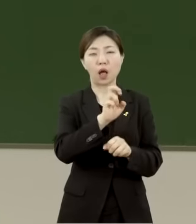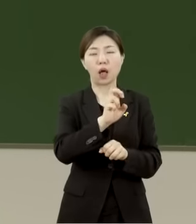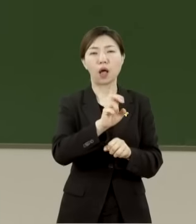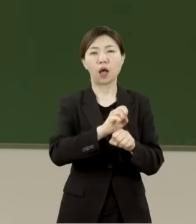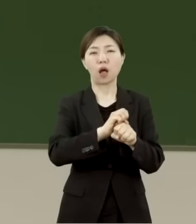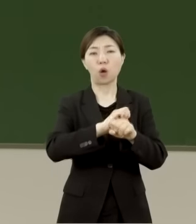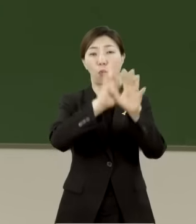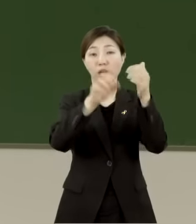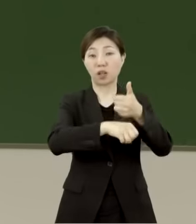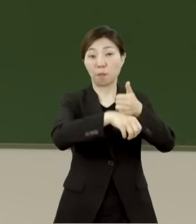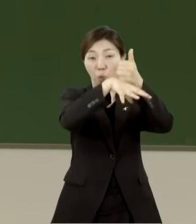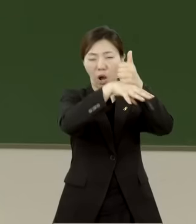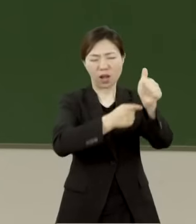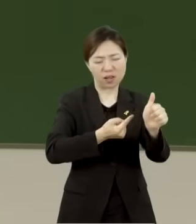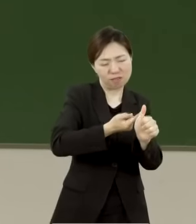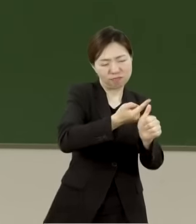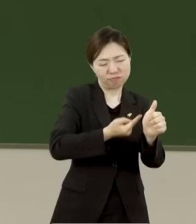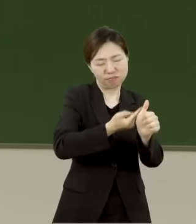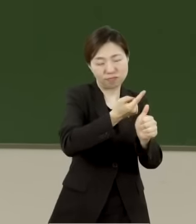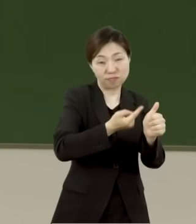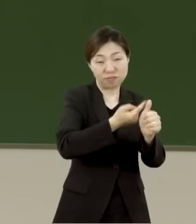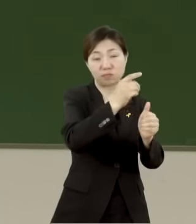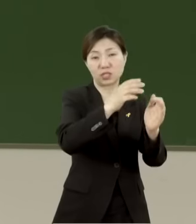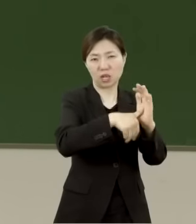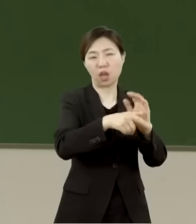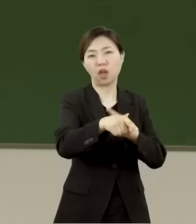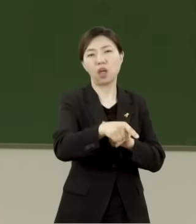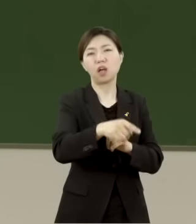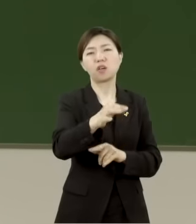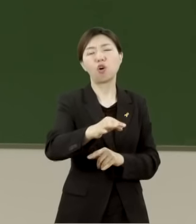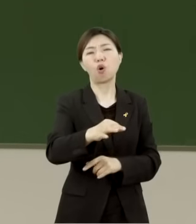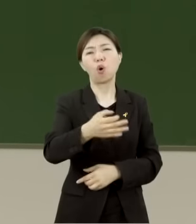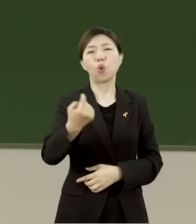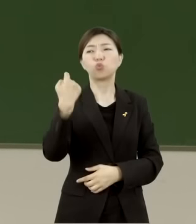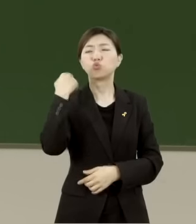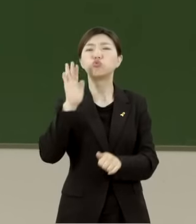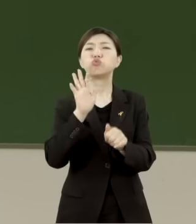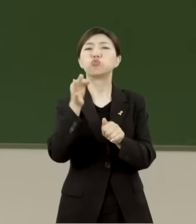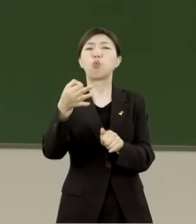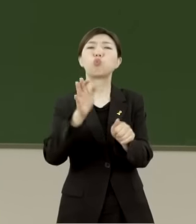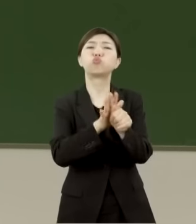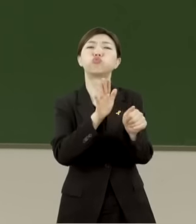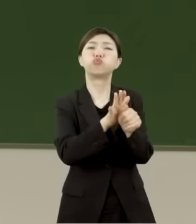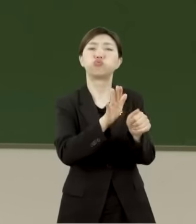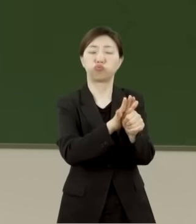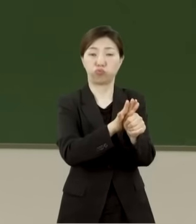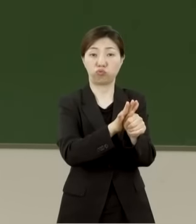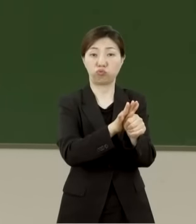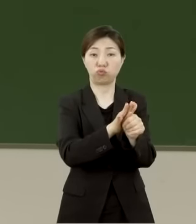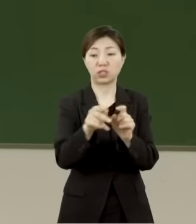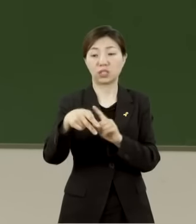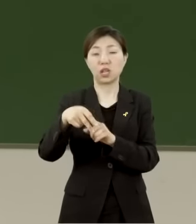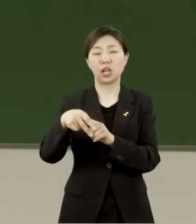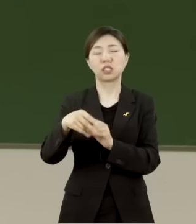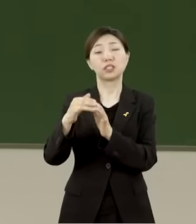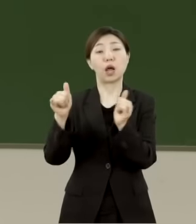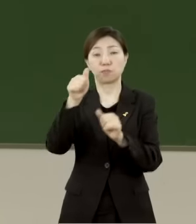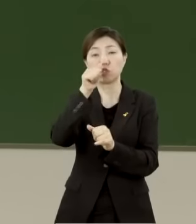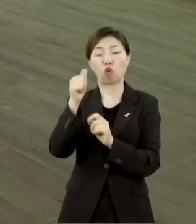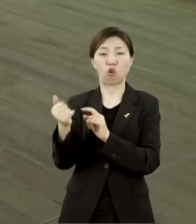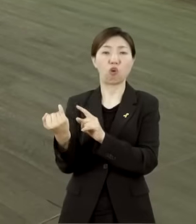사하 그것을 불사하신 화주보살 있으시대요 시주자 화주보살 님이